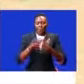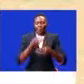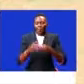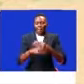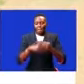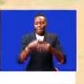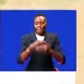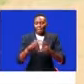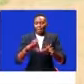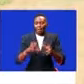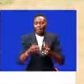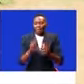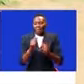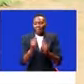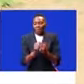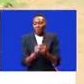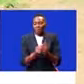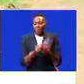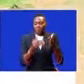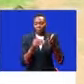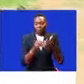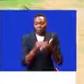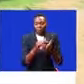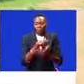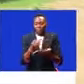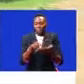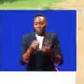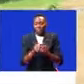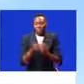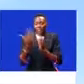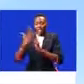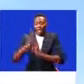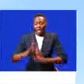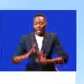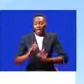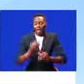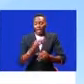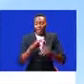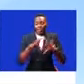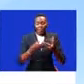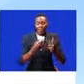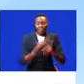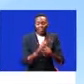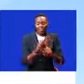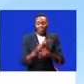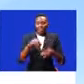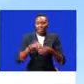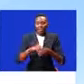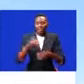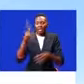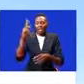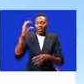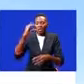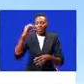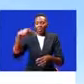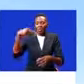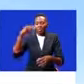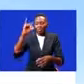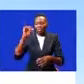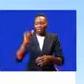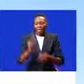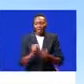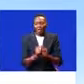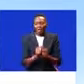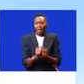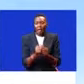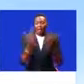inga mabiro chielo kargero udi mibiro tigodo egero kembe ma opogore opogore. Egwenge mako chia katariwa aggregation